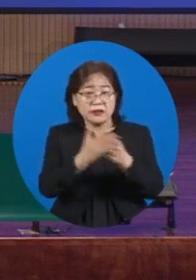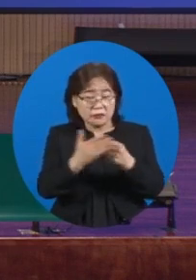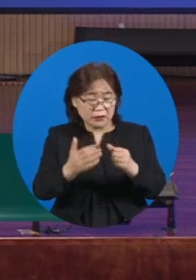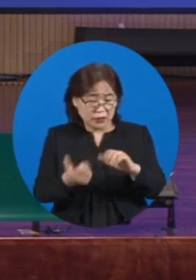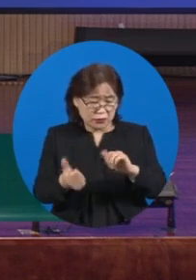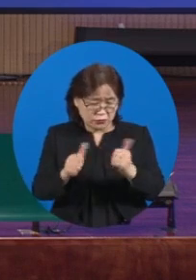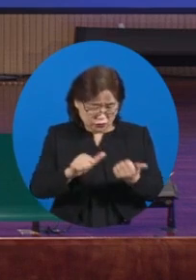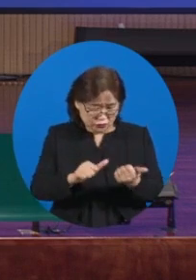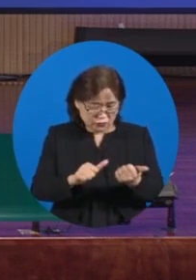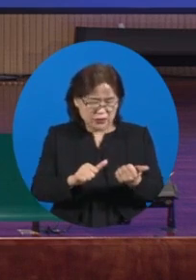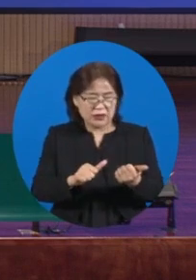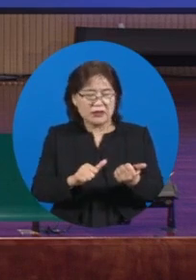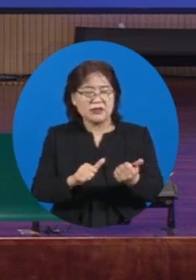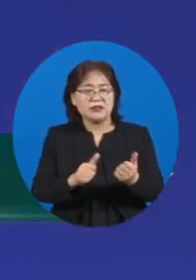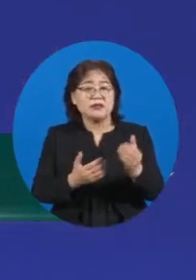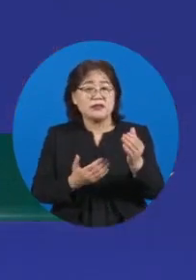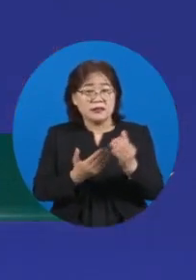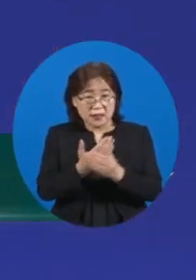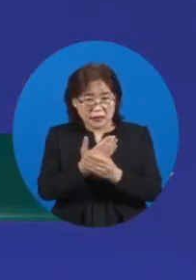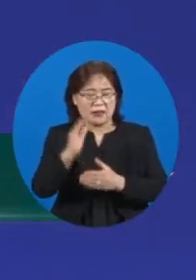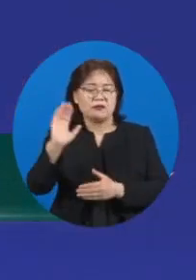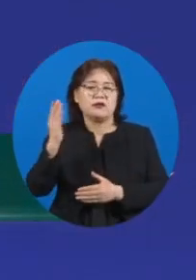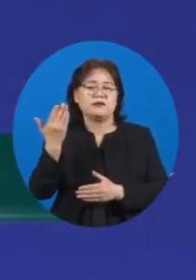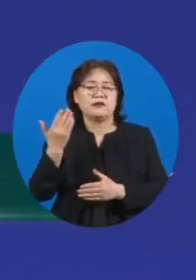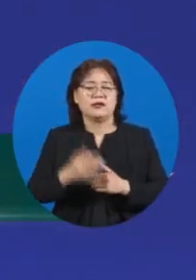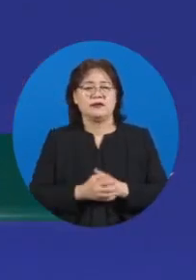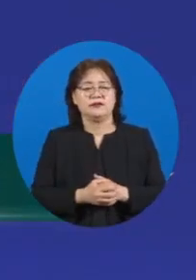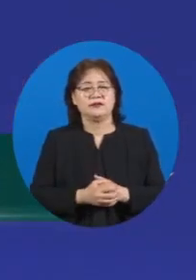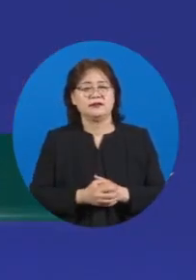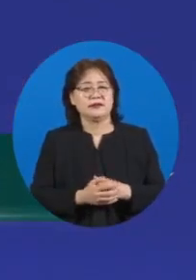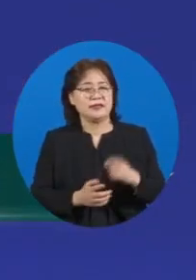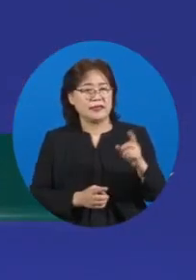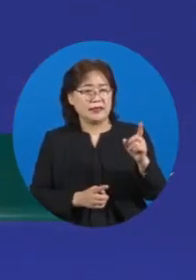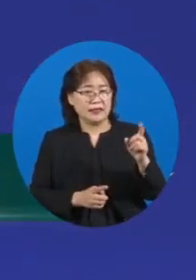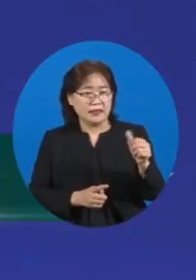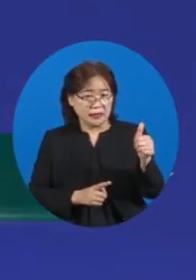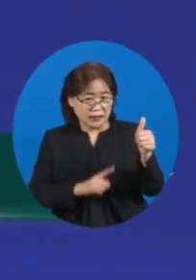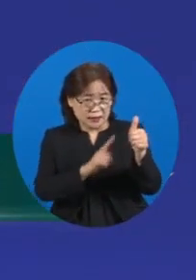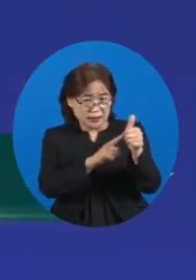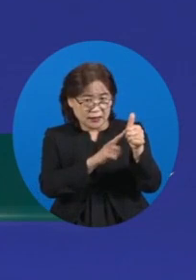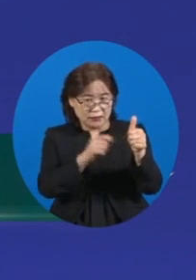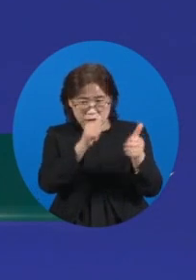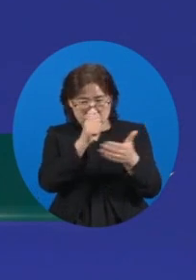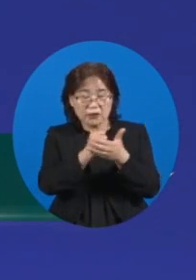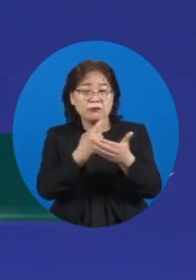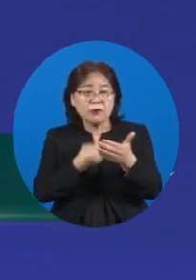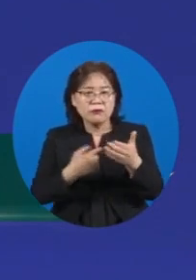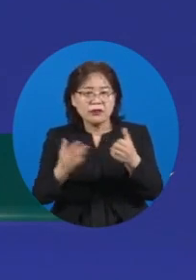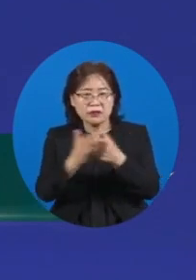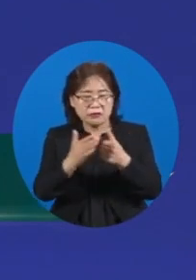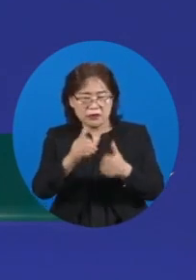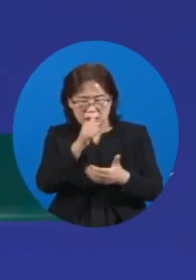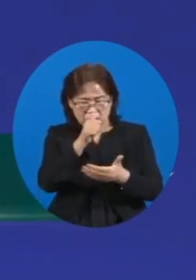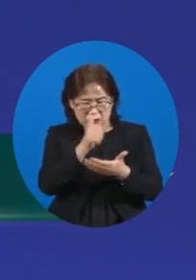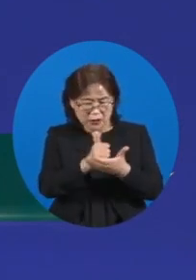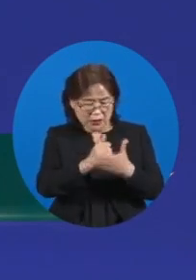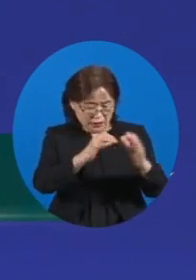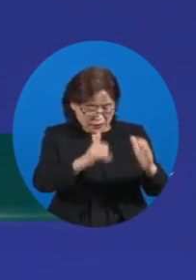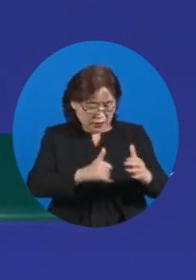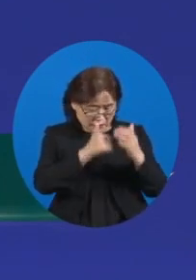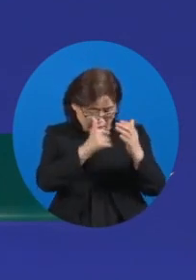들어왔나 니 그렇습니다 한 사람 아담의 범죄로 인해서 제가 이 세상에